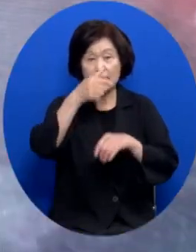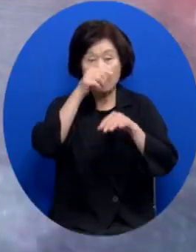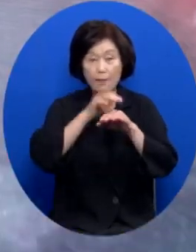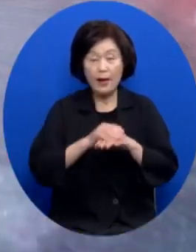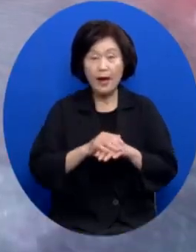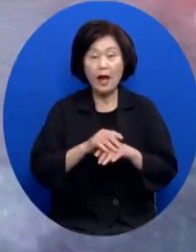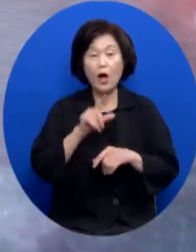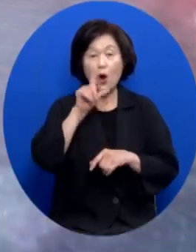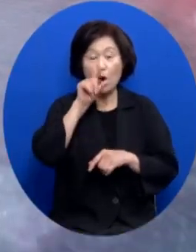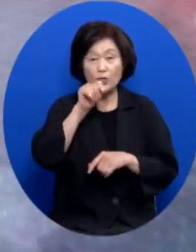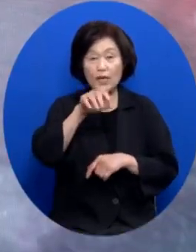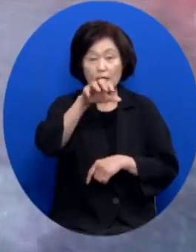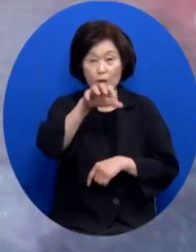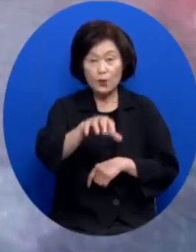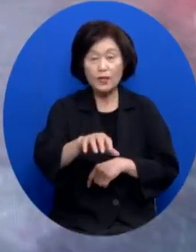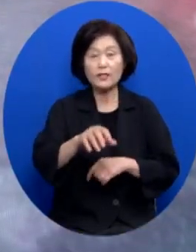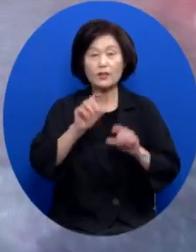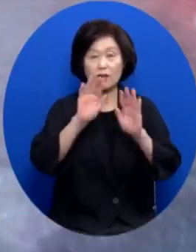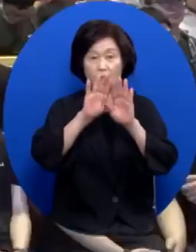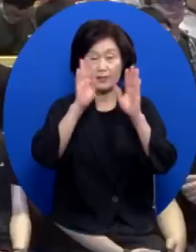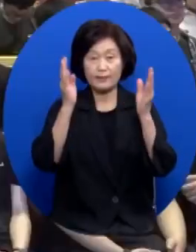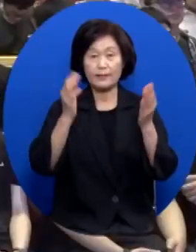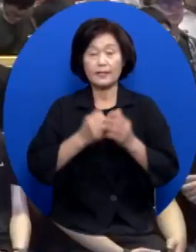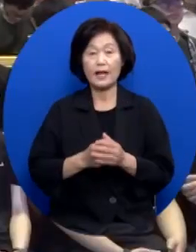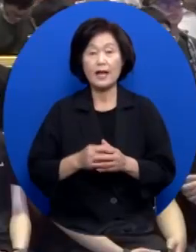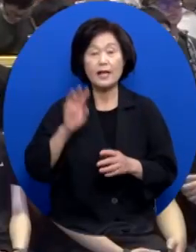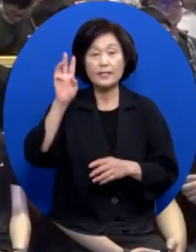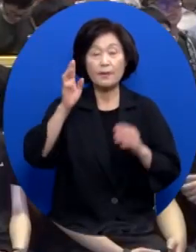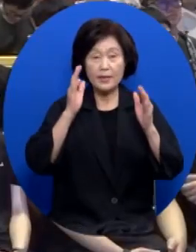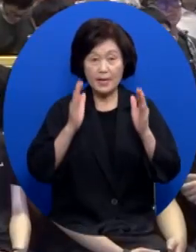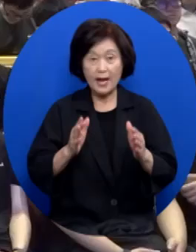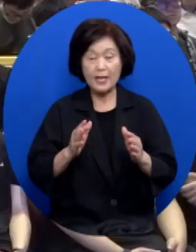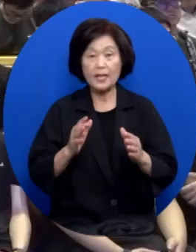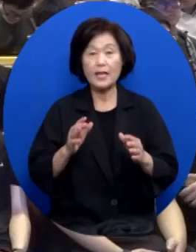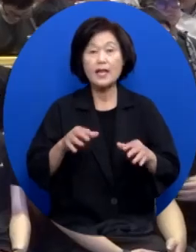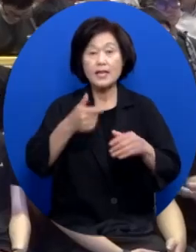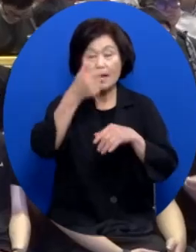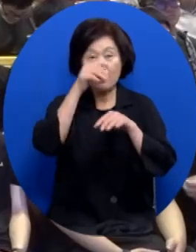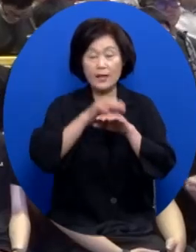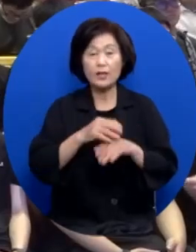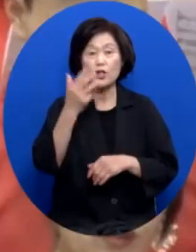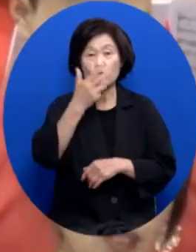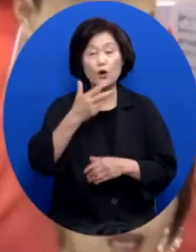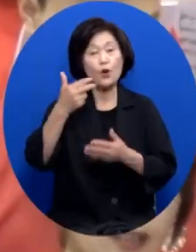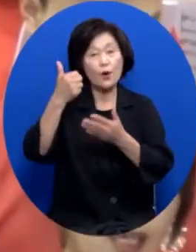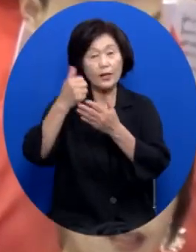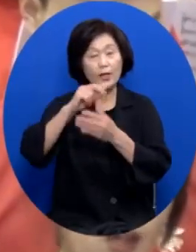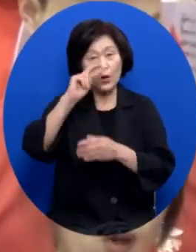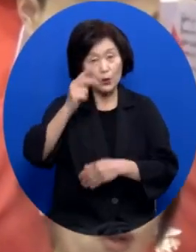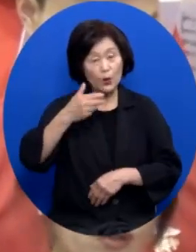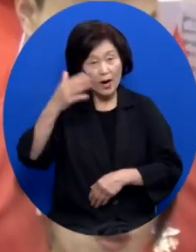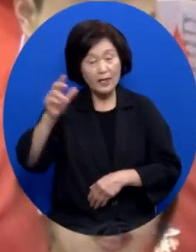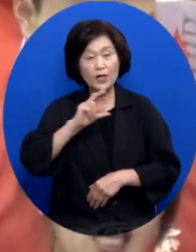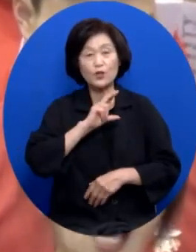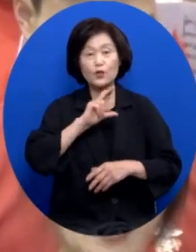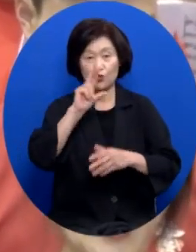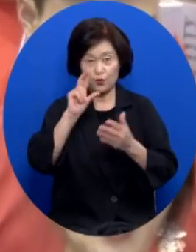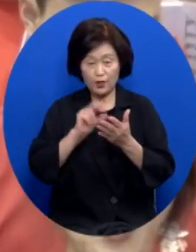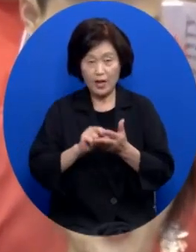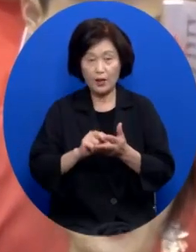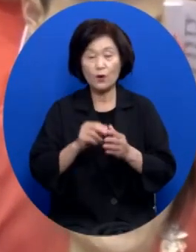기념 금식기도원에서 열렸습니다. 사흘 동안 열린 이번 성회는 여호와께 돌아가자란 주제로